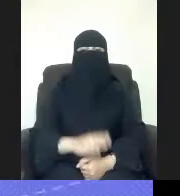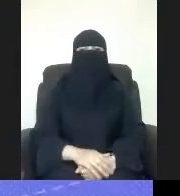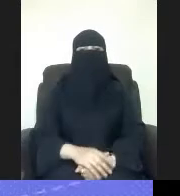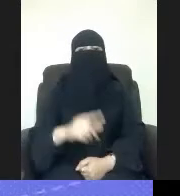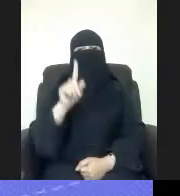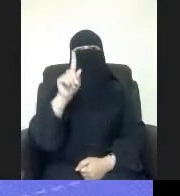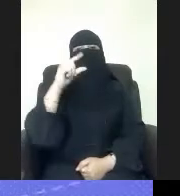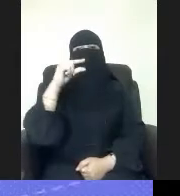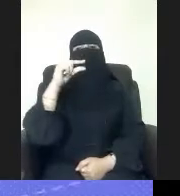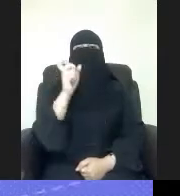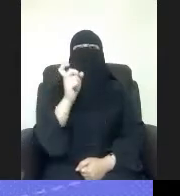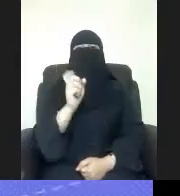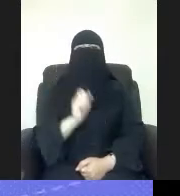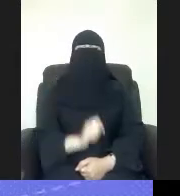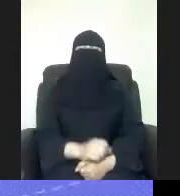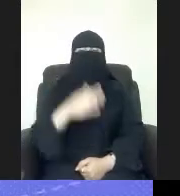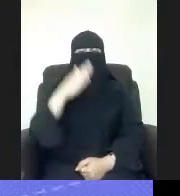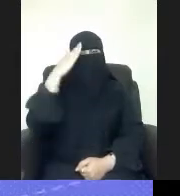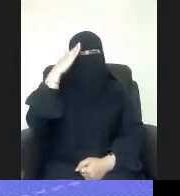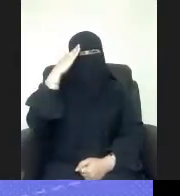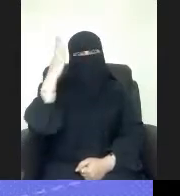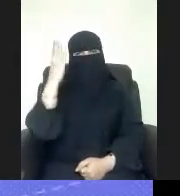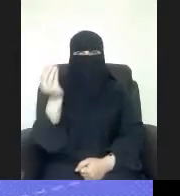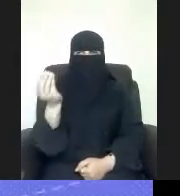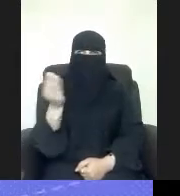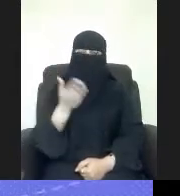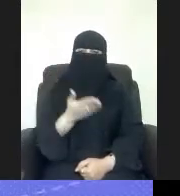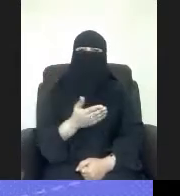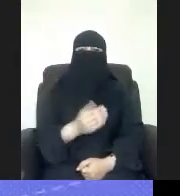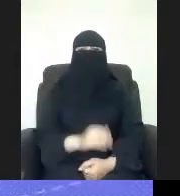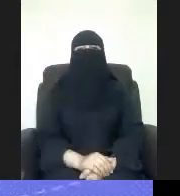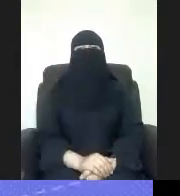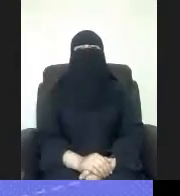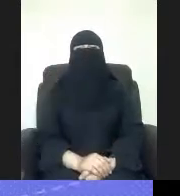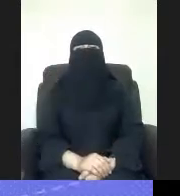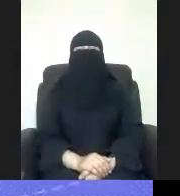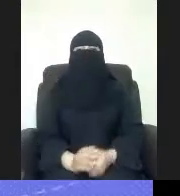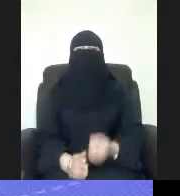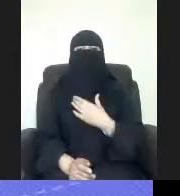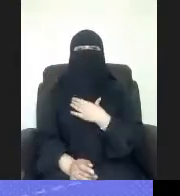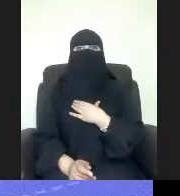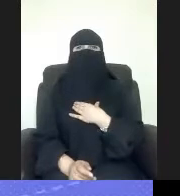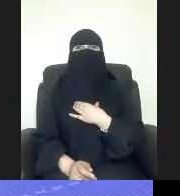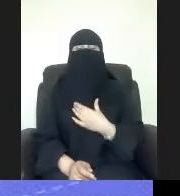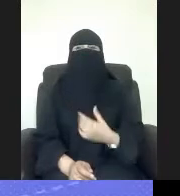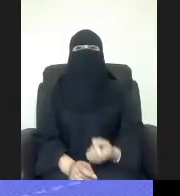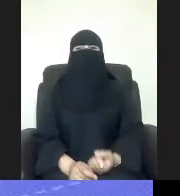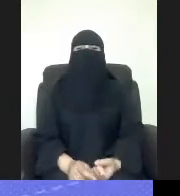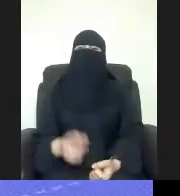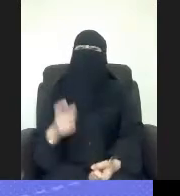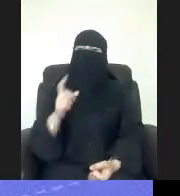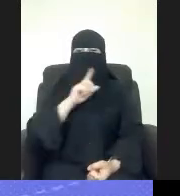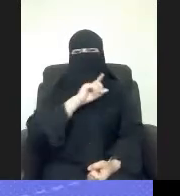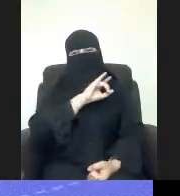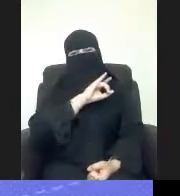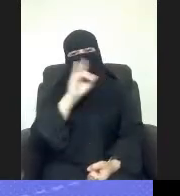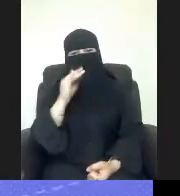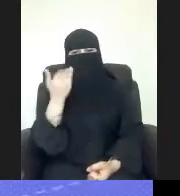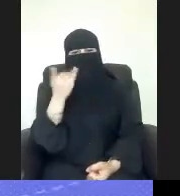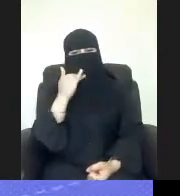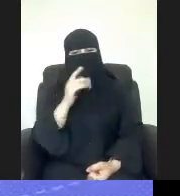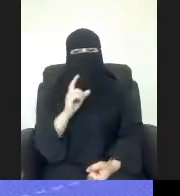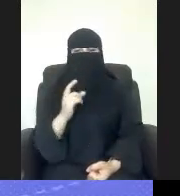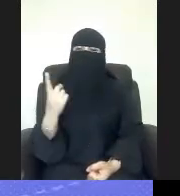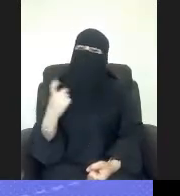دكتور سمير، الله يبارك فيك. وكما يقال في المثل العربي لا عطر بعد عروس، هذه قصتها أنه